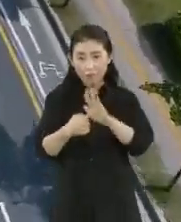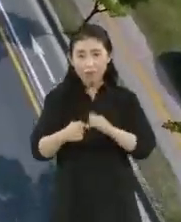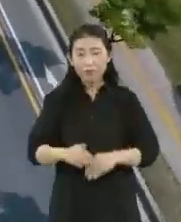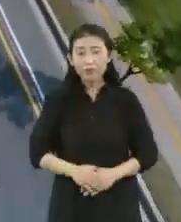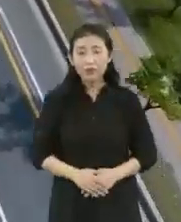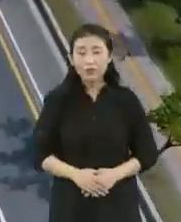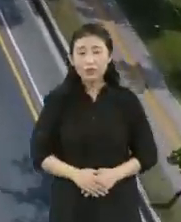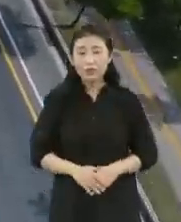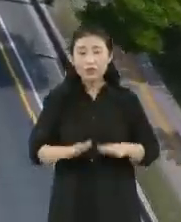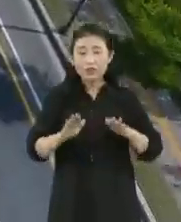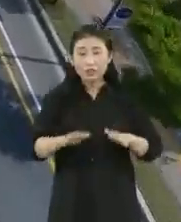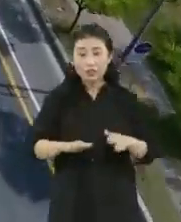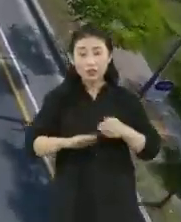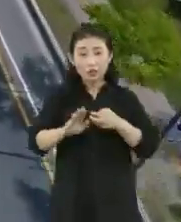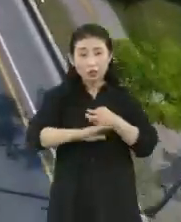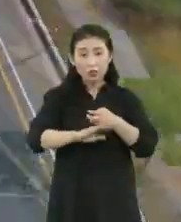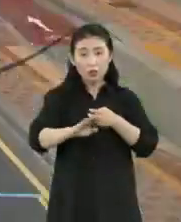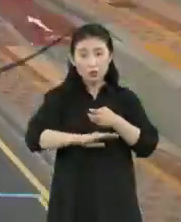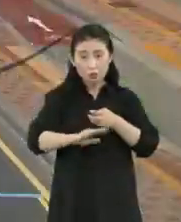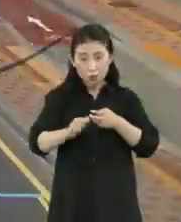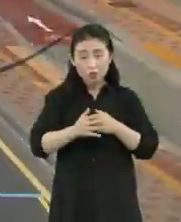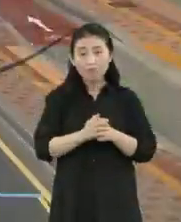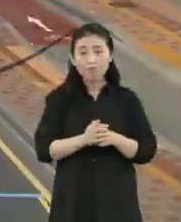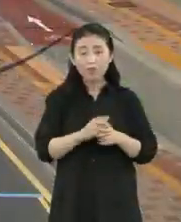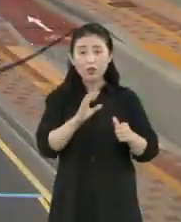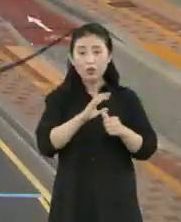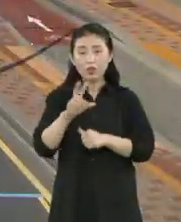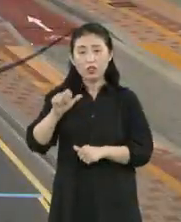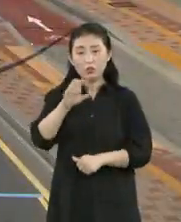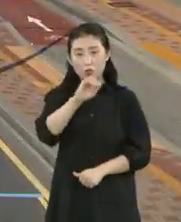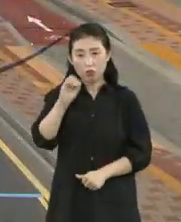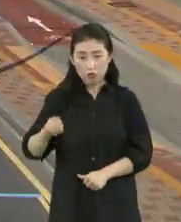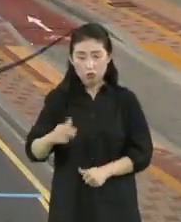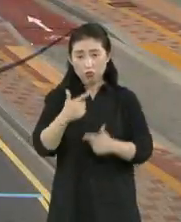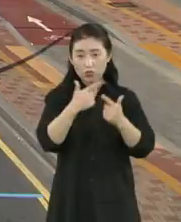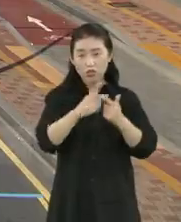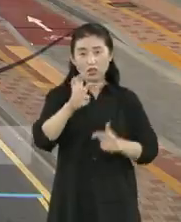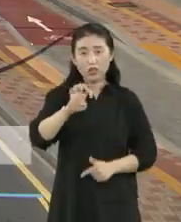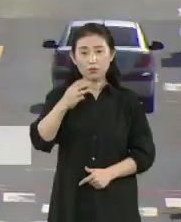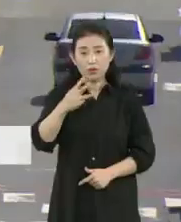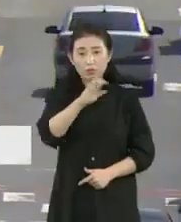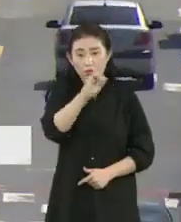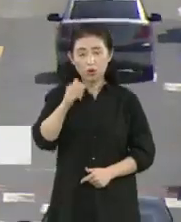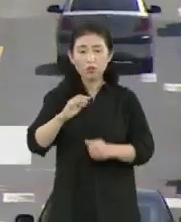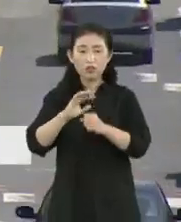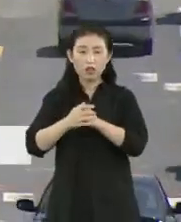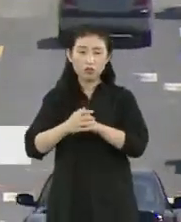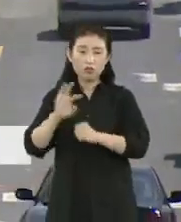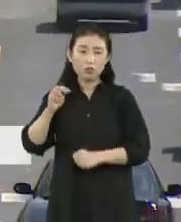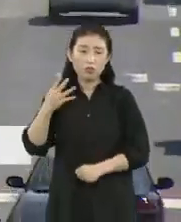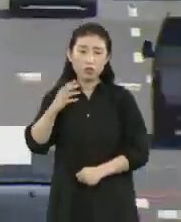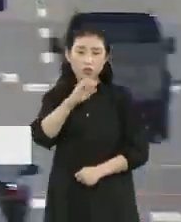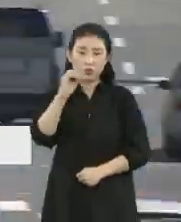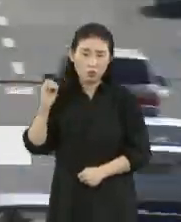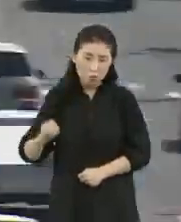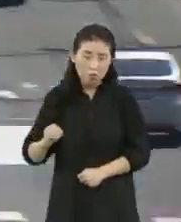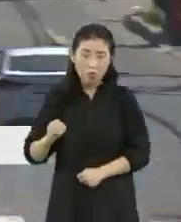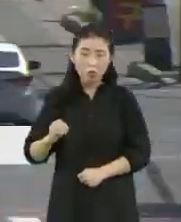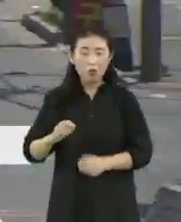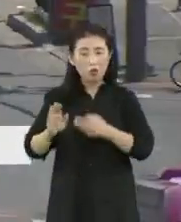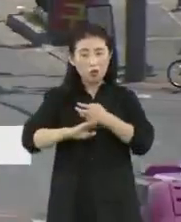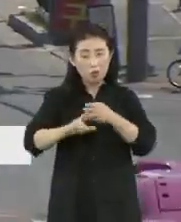대전시의 대중교통 수송 분담률은 25%로 부산 43%, 대구 30% 등에 비해 현저히